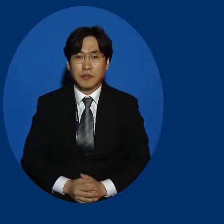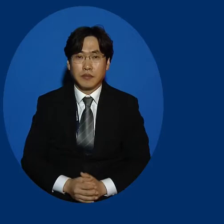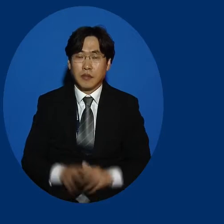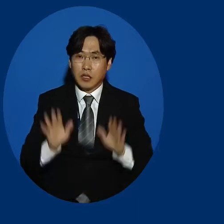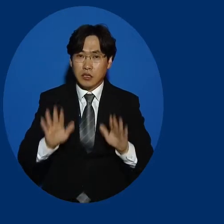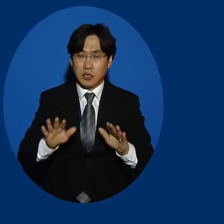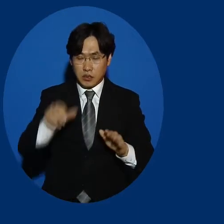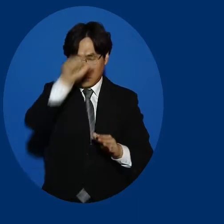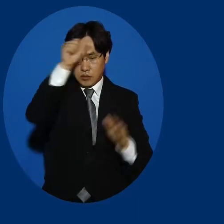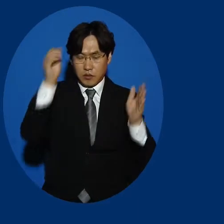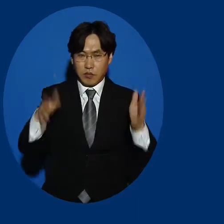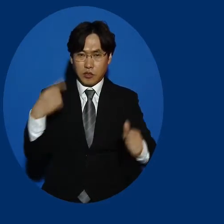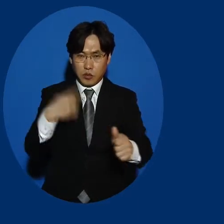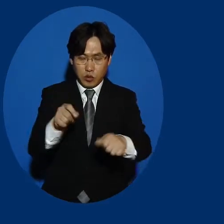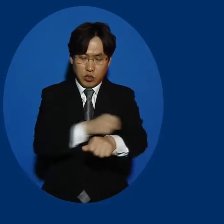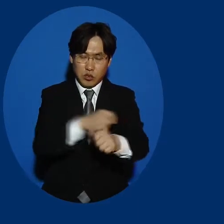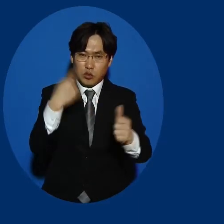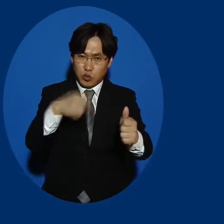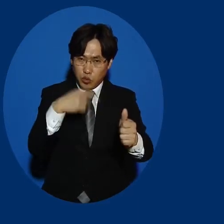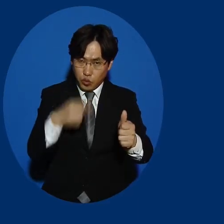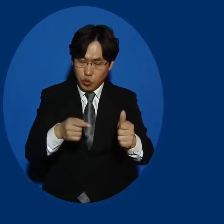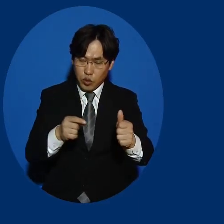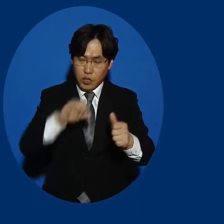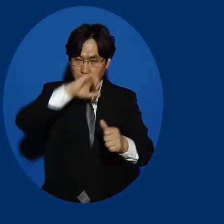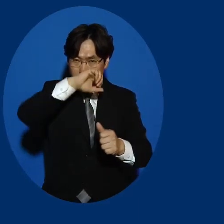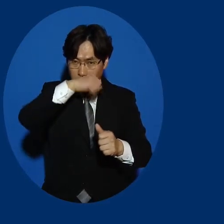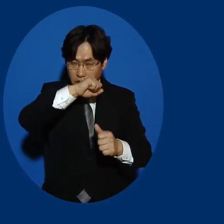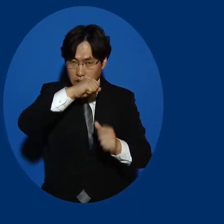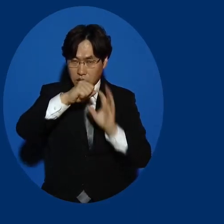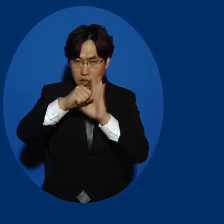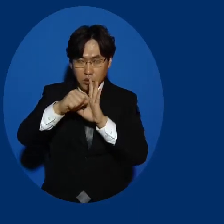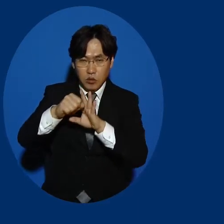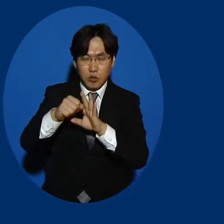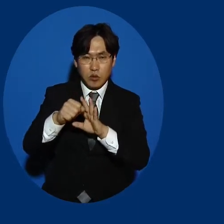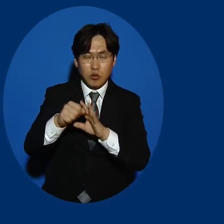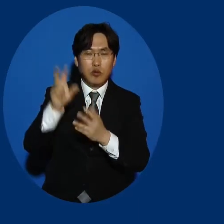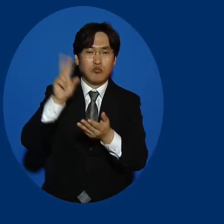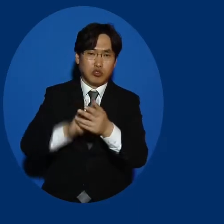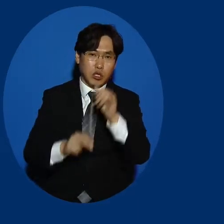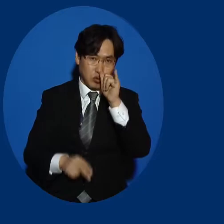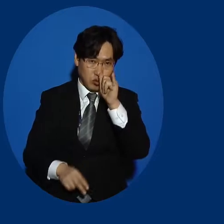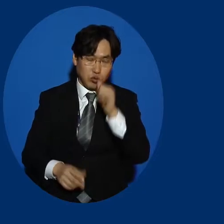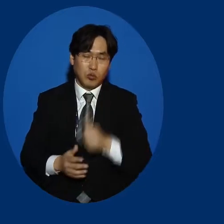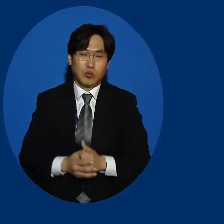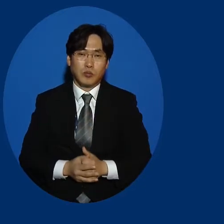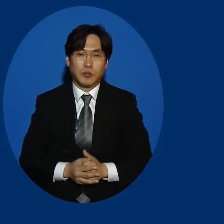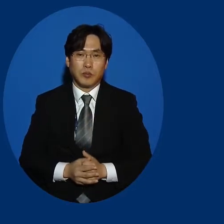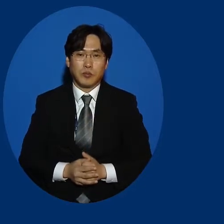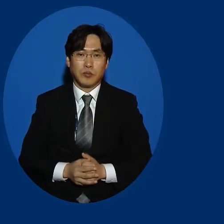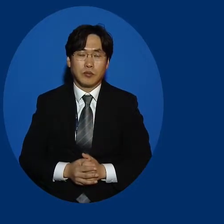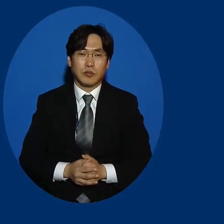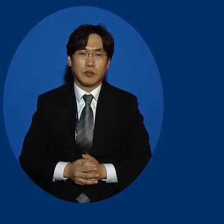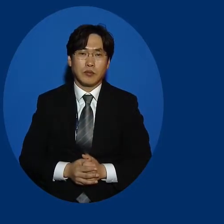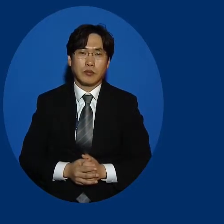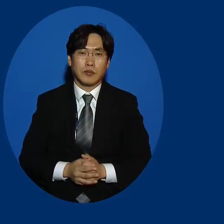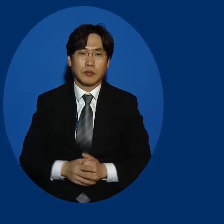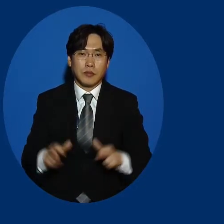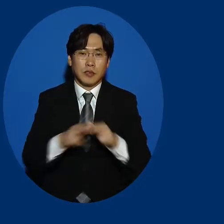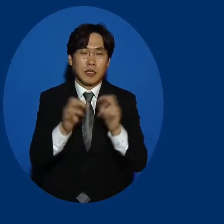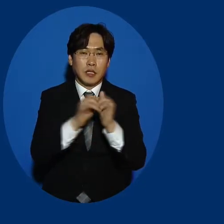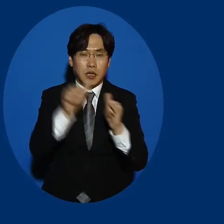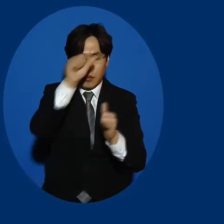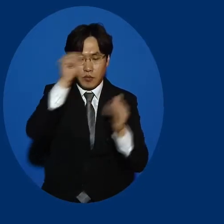현재에도 장애인 특수교육에 투입되는 예산도 많은 문제를 갖고 있는 것으로 보여집니다.